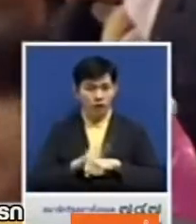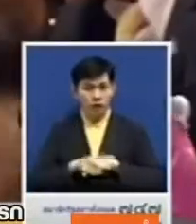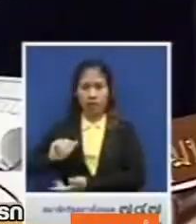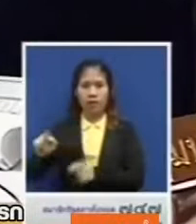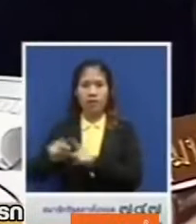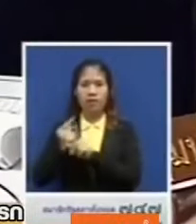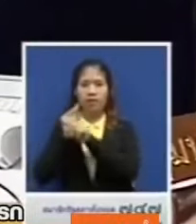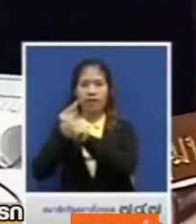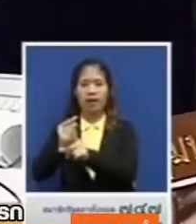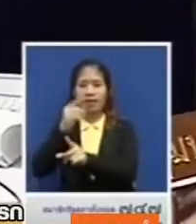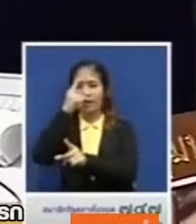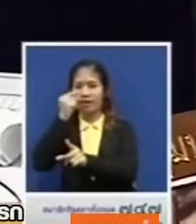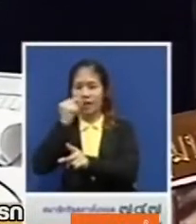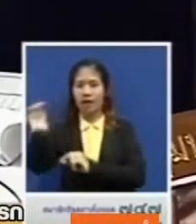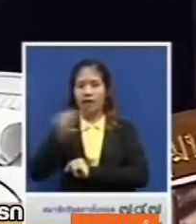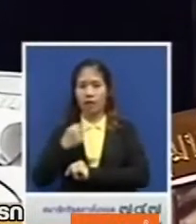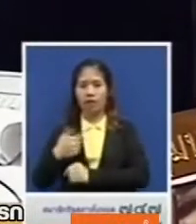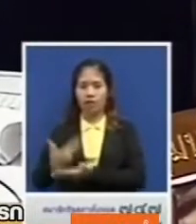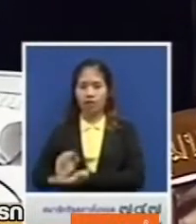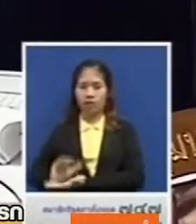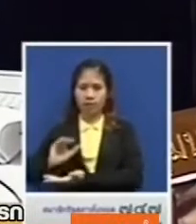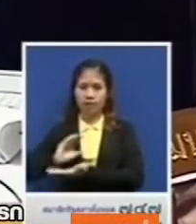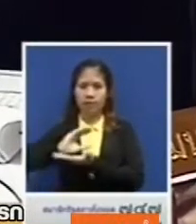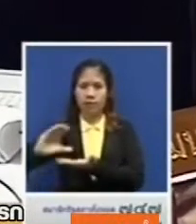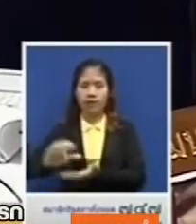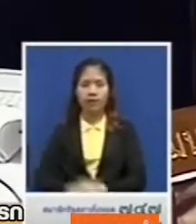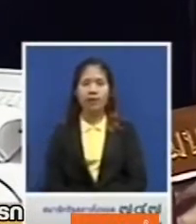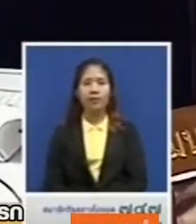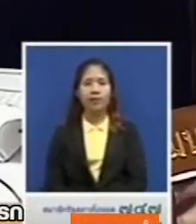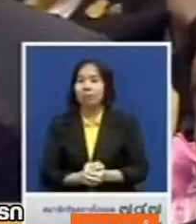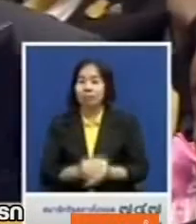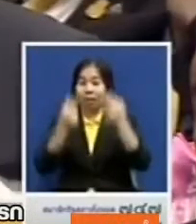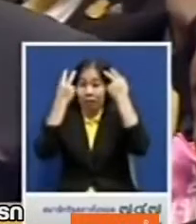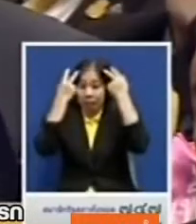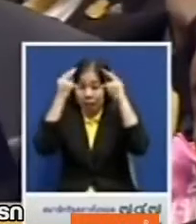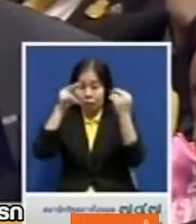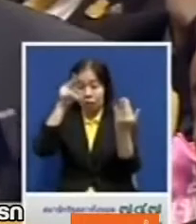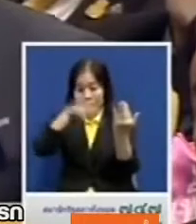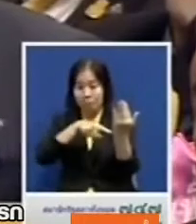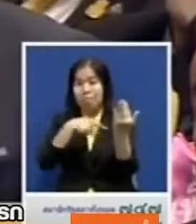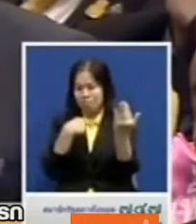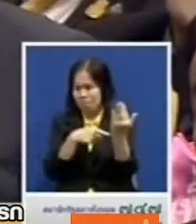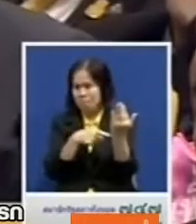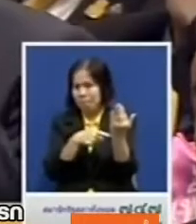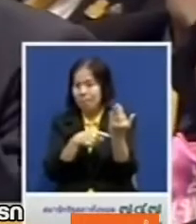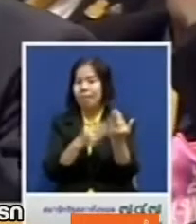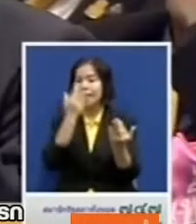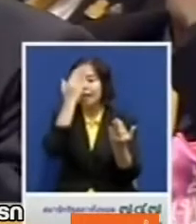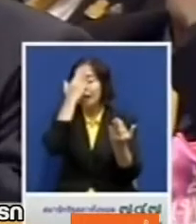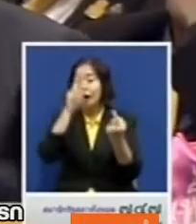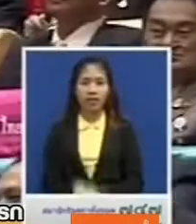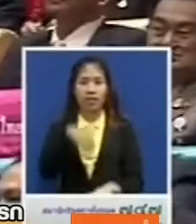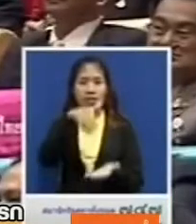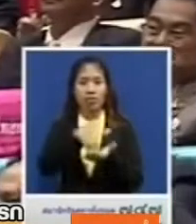าเนื้อหาสาระที่พูดกันเนี่ยมันมีเนื้อมากมีน้ำมากมีสิ่งที่คว